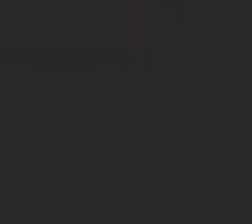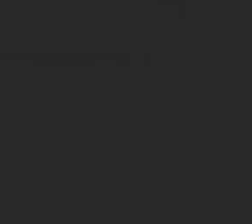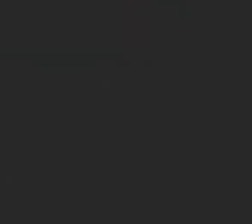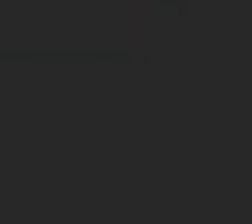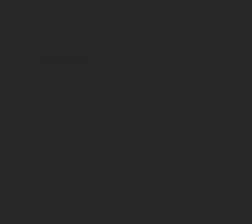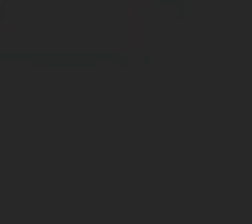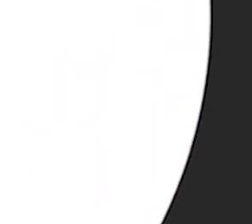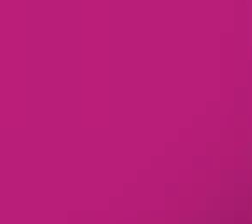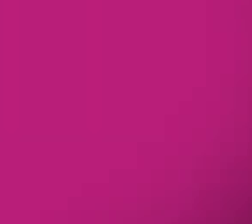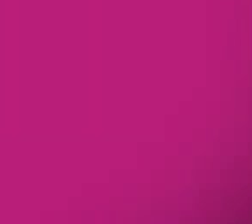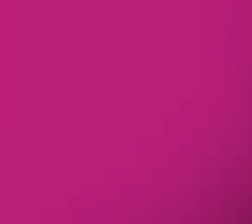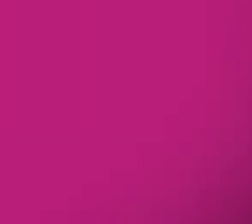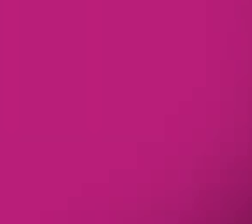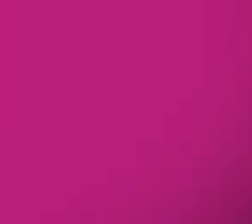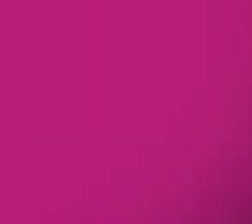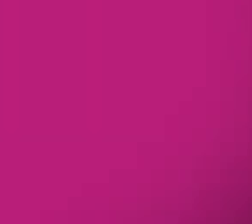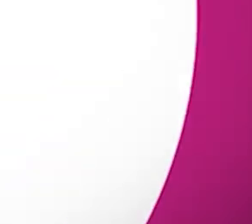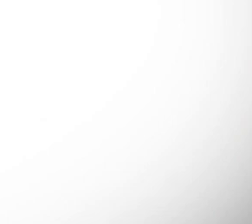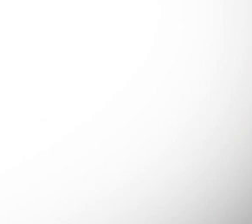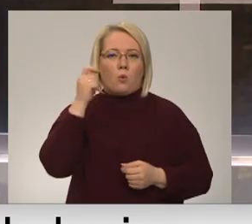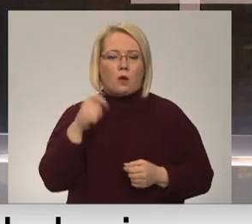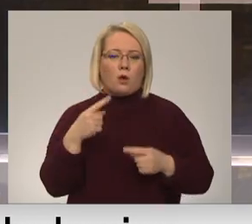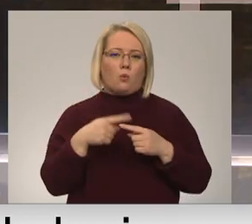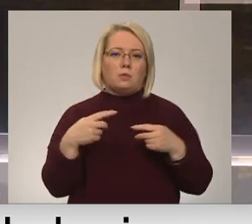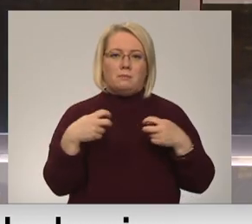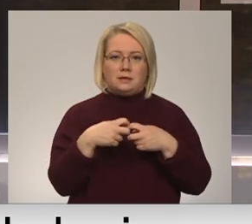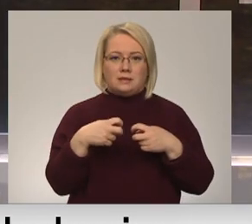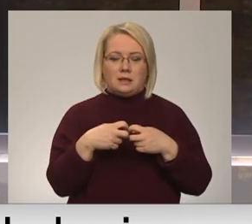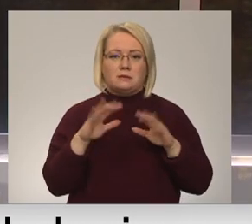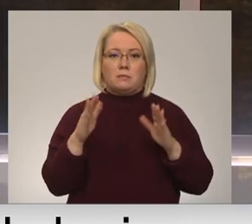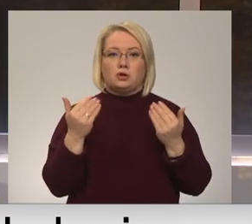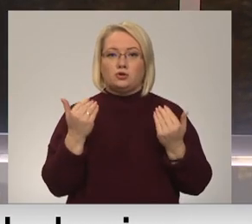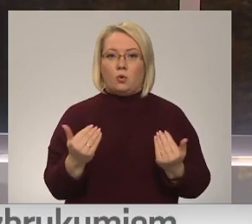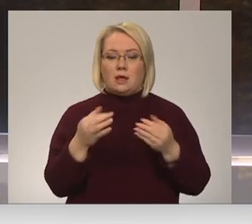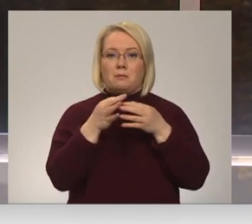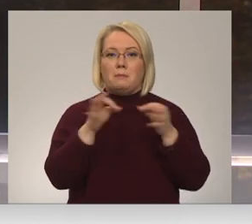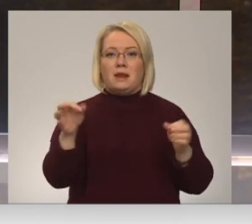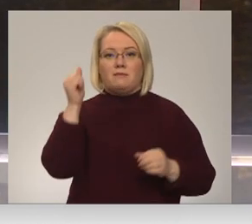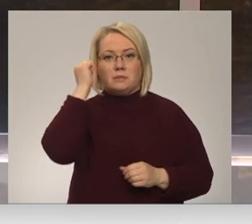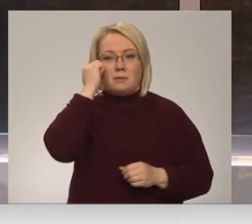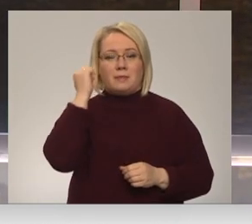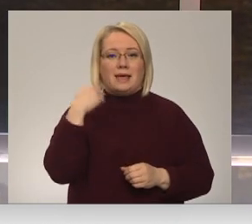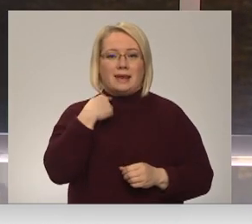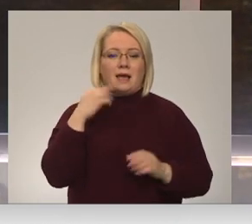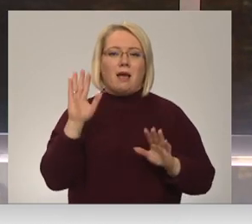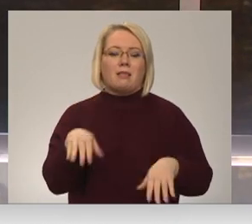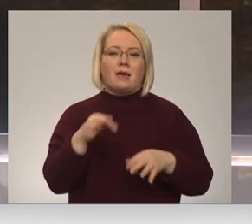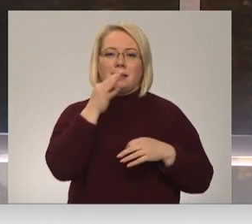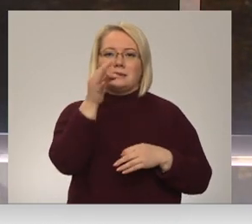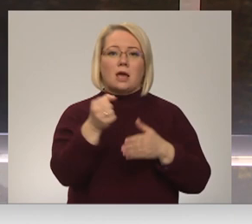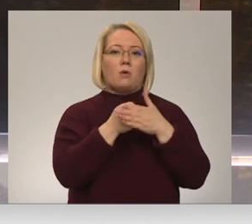Re, viss ēters ir te! Savukārt šodien pie brīvības pieminekļa Rīgā, lai palstu atbalstu